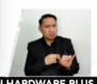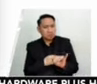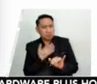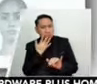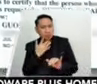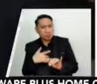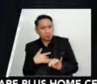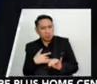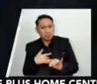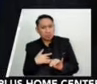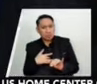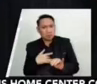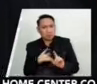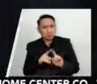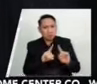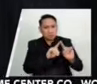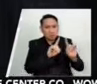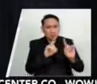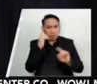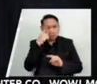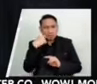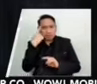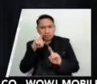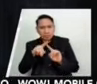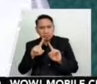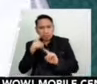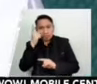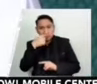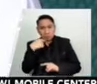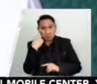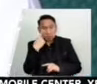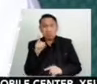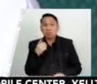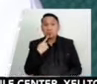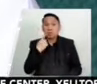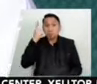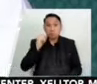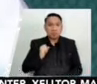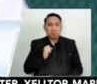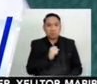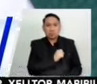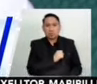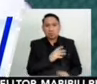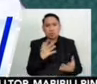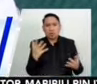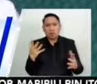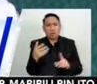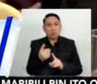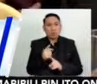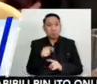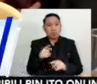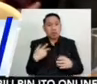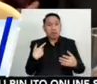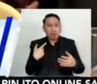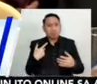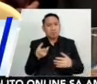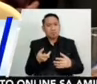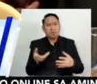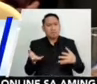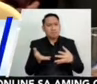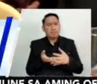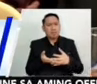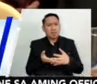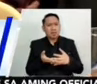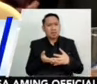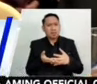iba ang mukha sabi ni senator Sherwin gachalian wala itong epekto sa patong-patong na kasong maaaring kaharapin